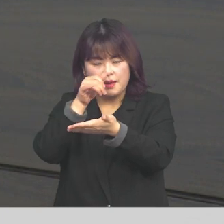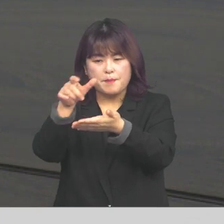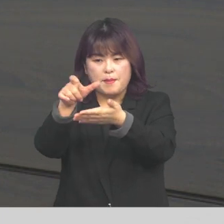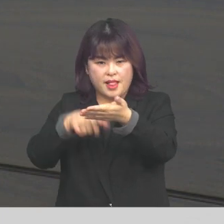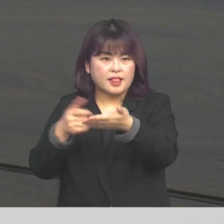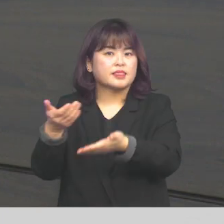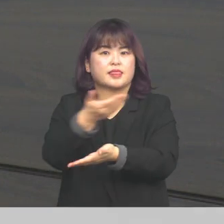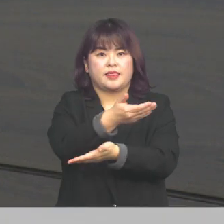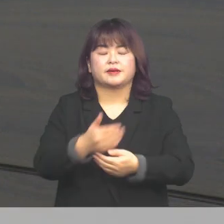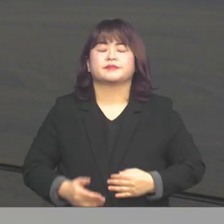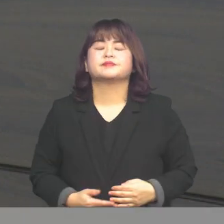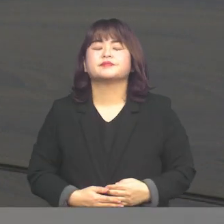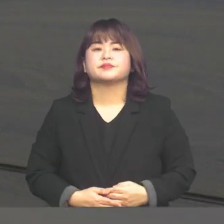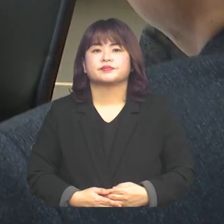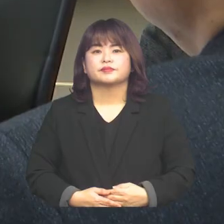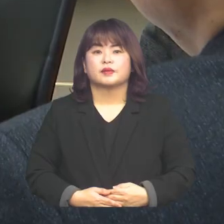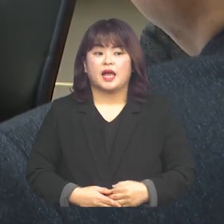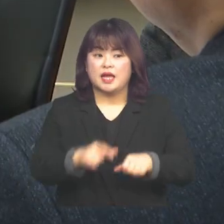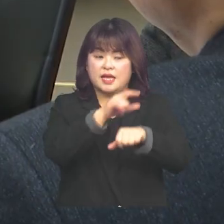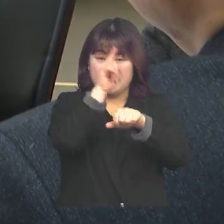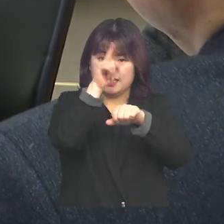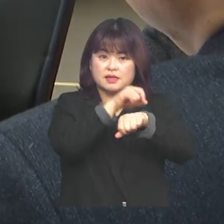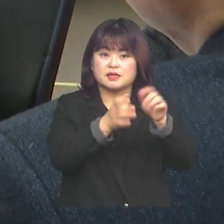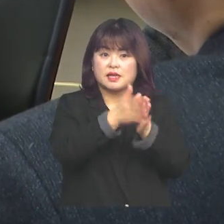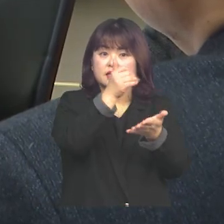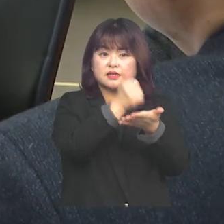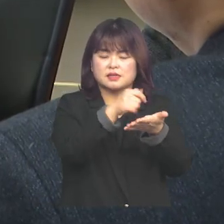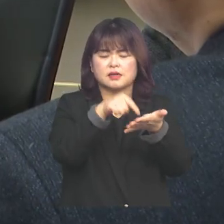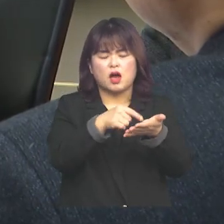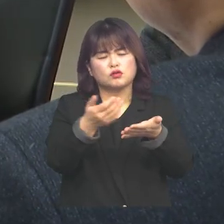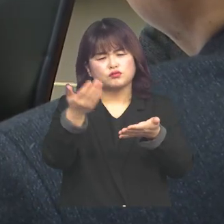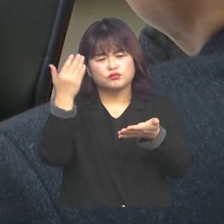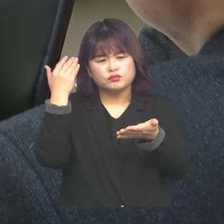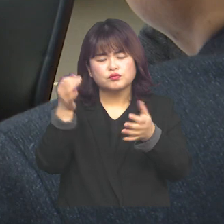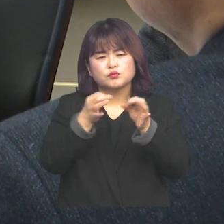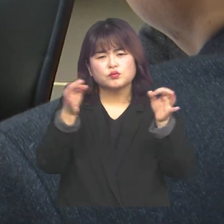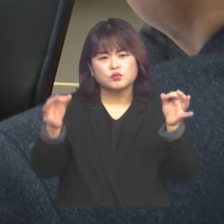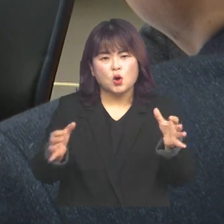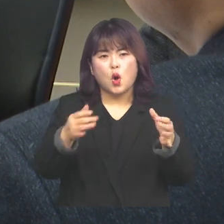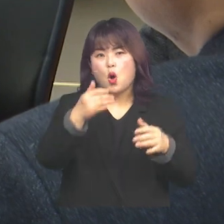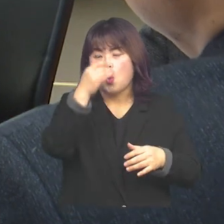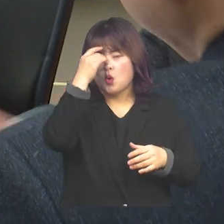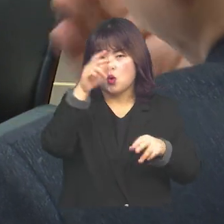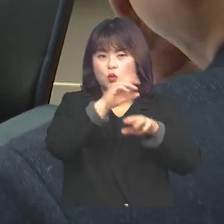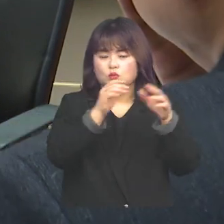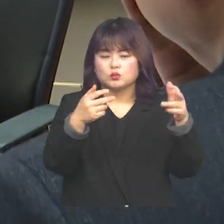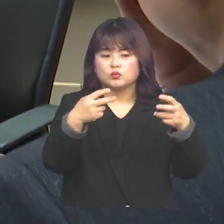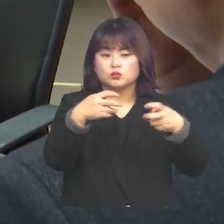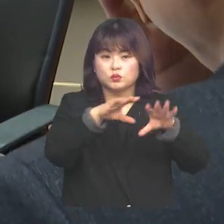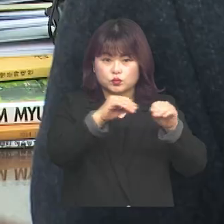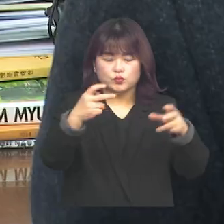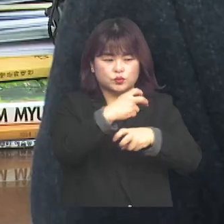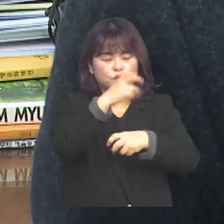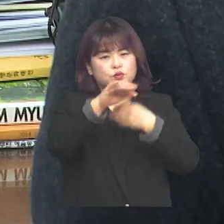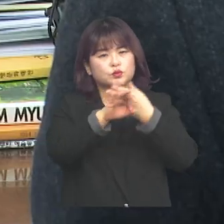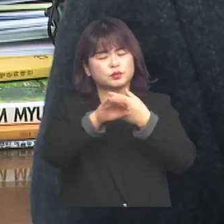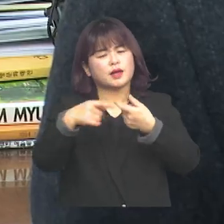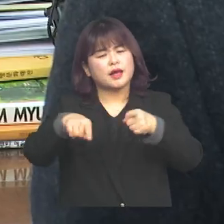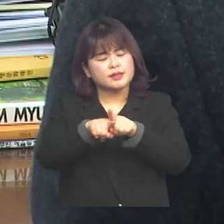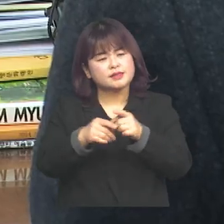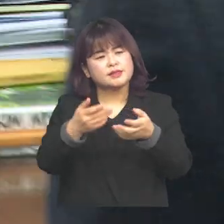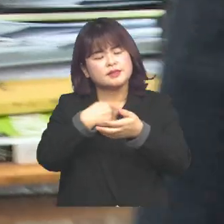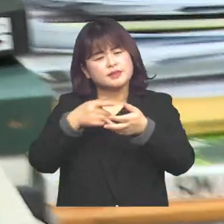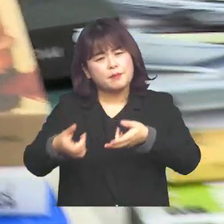요번에 이렇게 전달하게 되었습니다. 이상일 용인특례시장은 그동안 국토교통부 장관과 차관 등을 만나면서